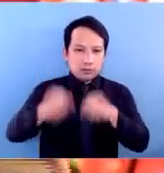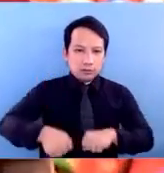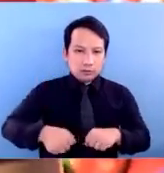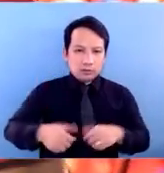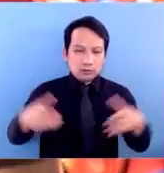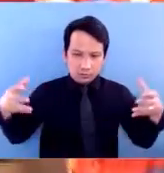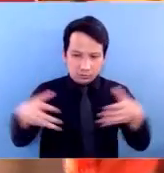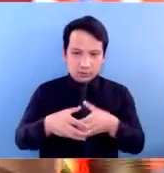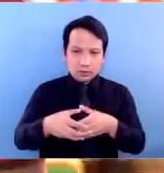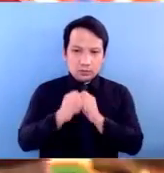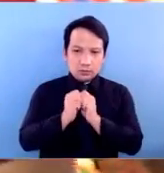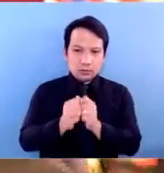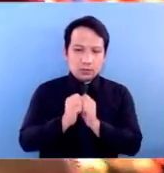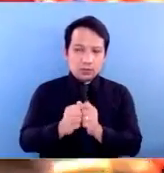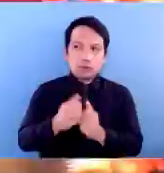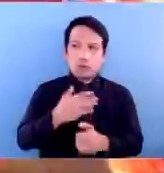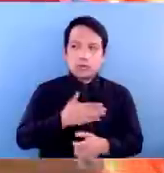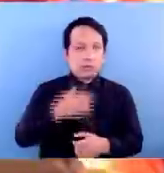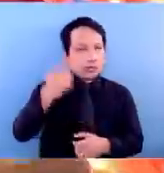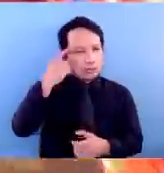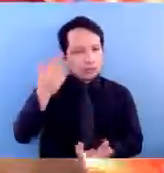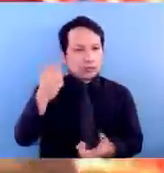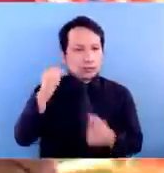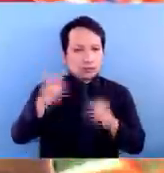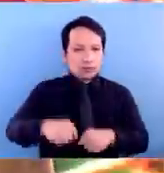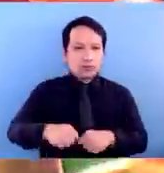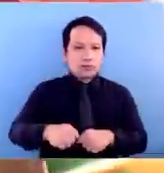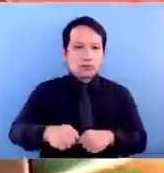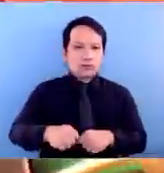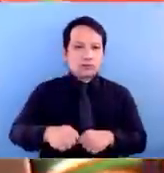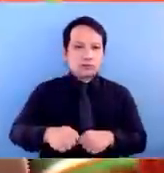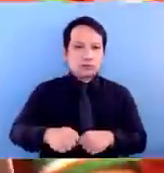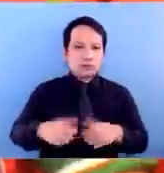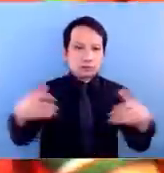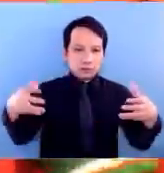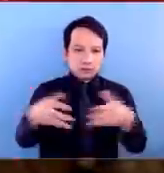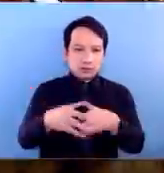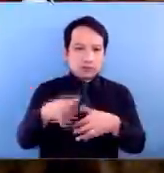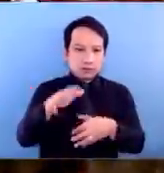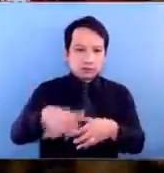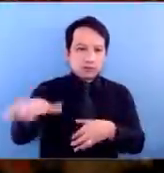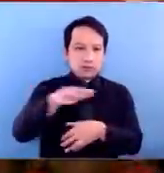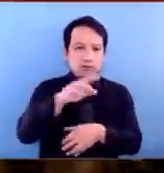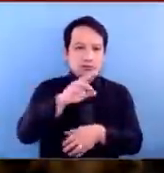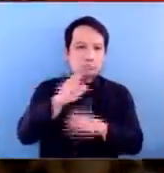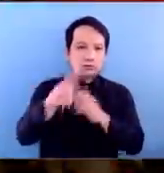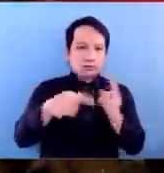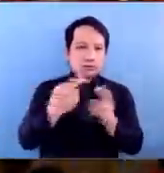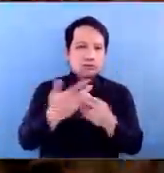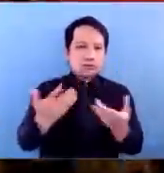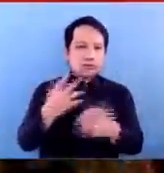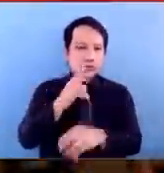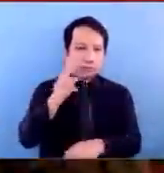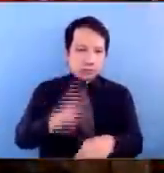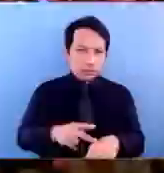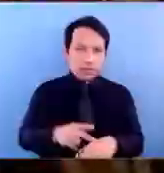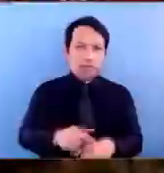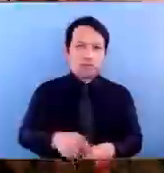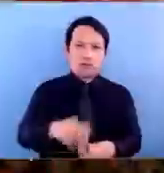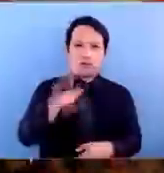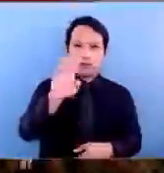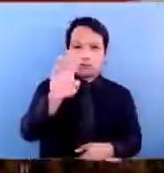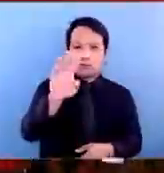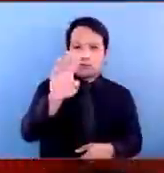sa aking palagay, kaya rin nating ipagkaisa ang sambayan ng Pilipino. Nasa 14,000 Bongbong